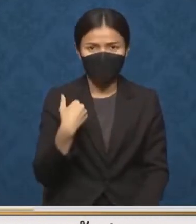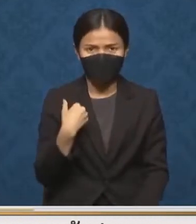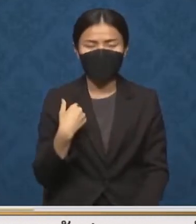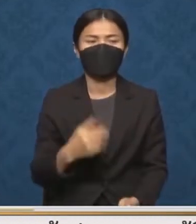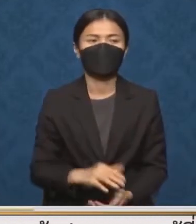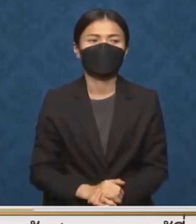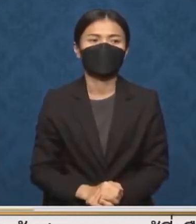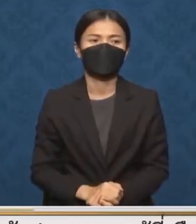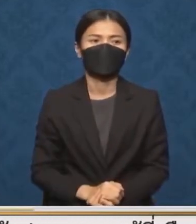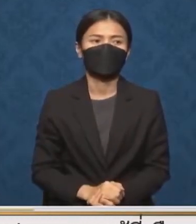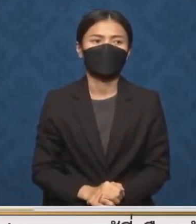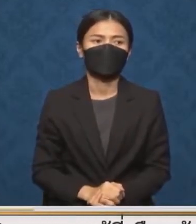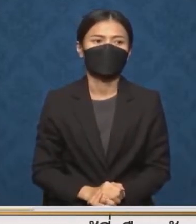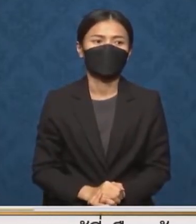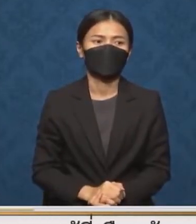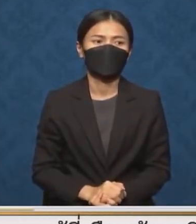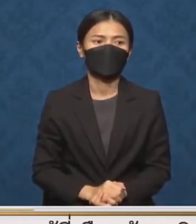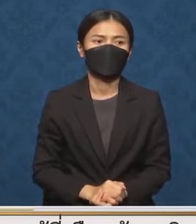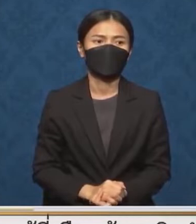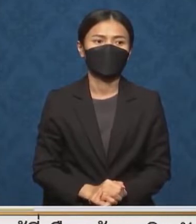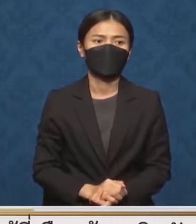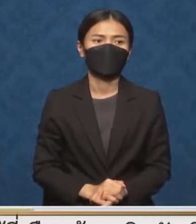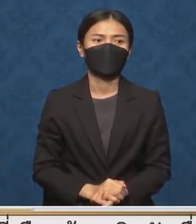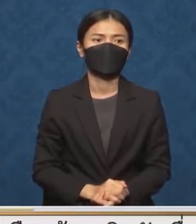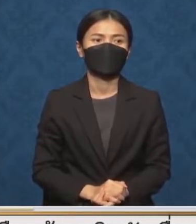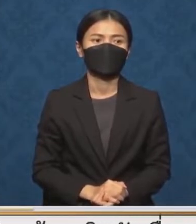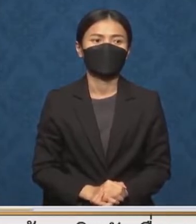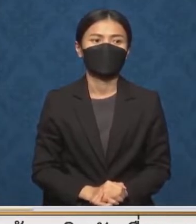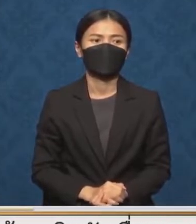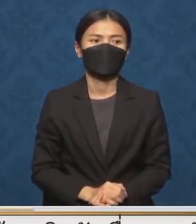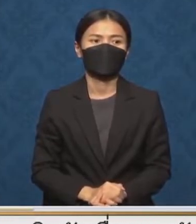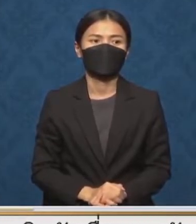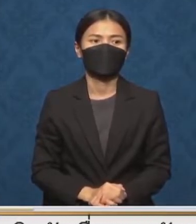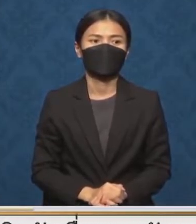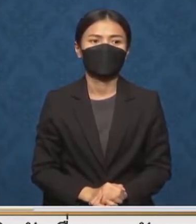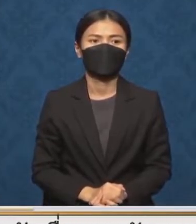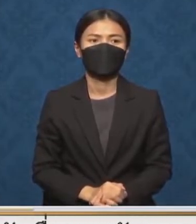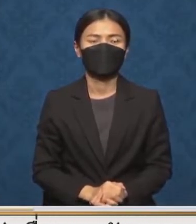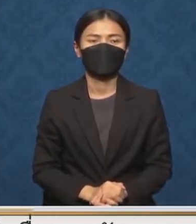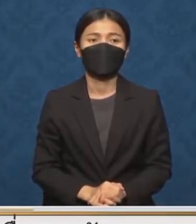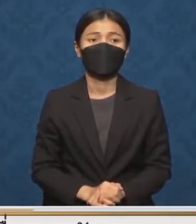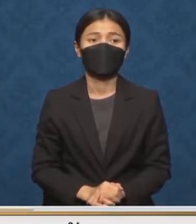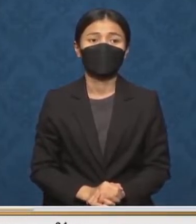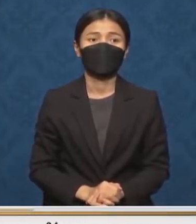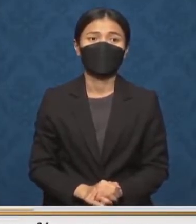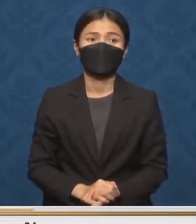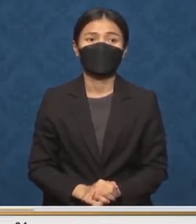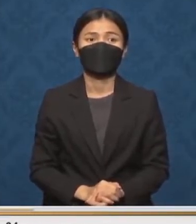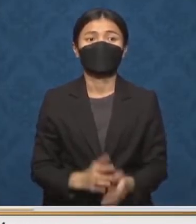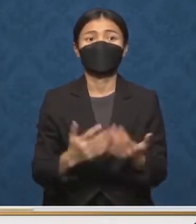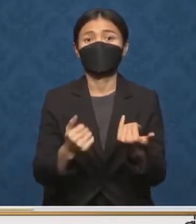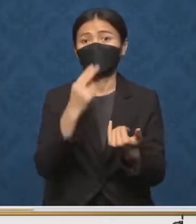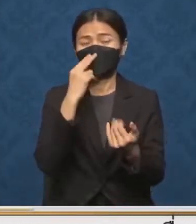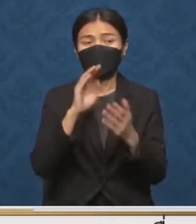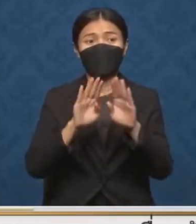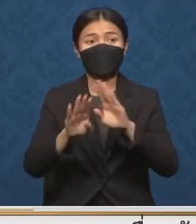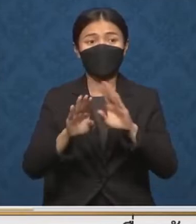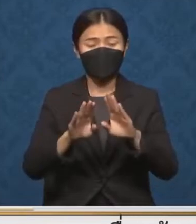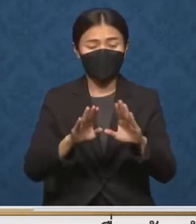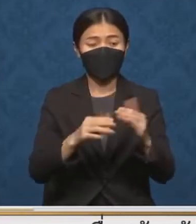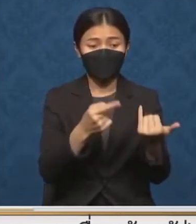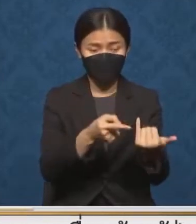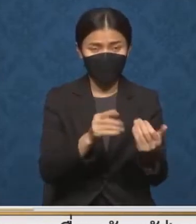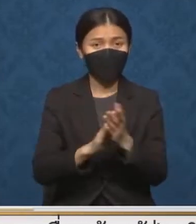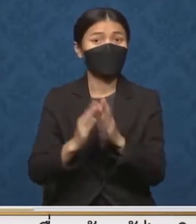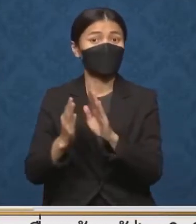คัทธานครับไม่วจะดูจากการคำนวนจากสมุิฐาน หรอการเบิรกจ่ายในอดีตงบปมาณในส่วนนี้